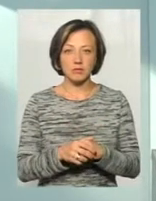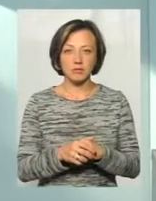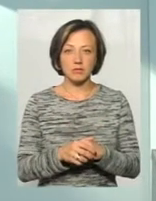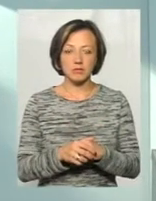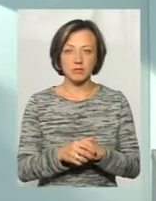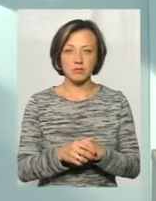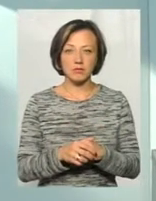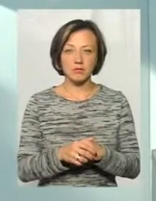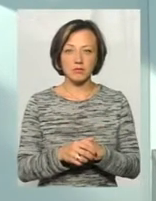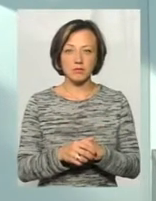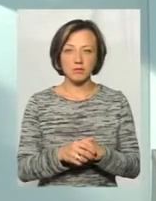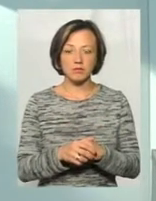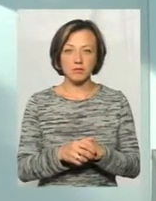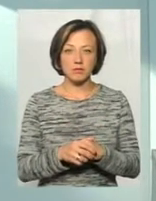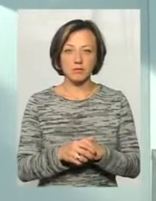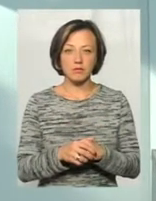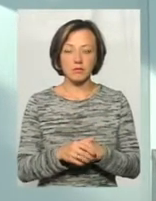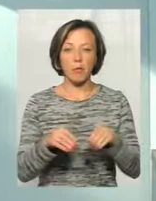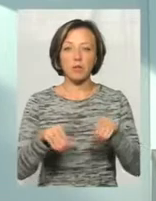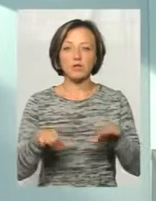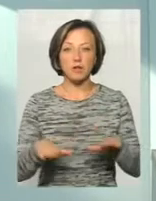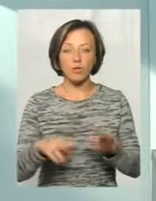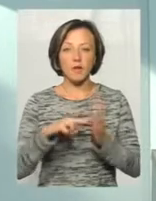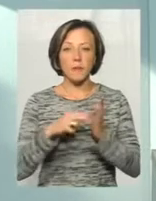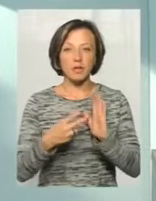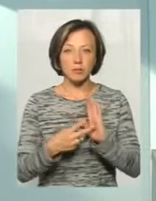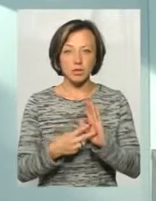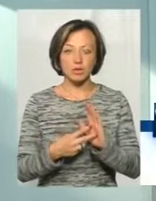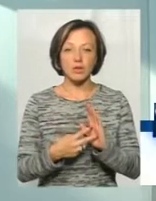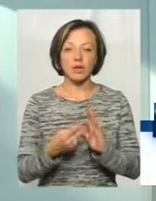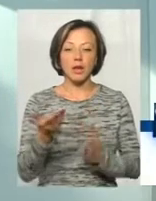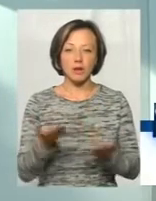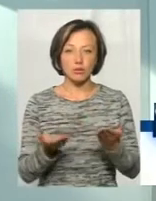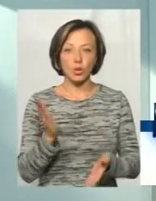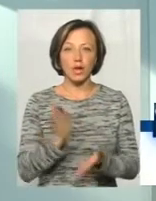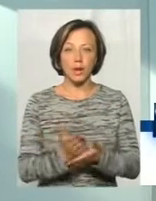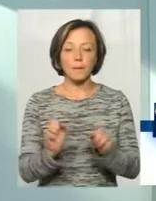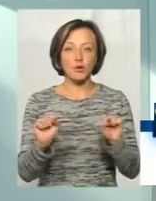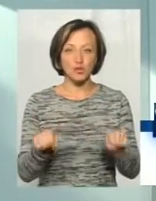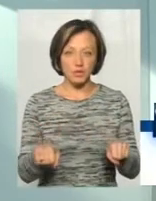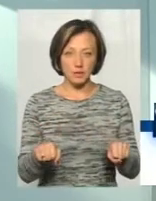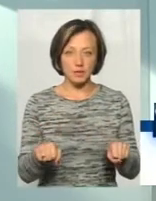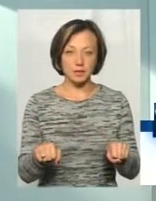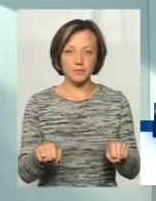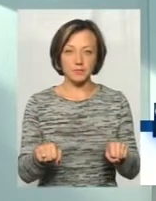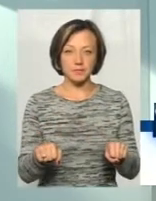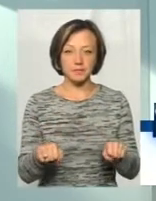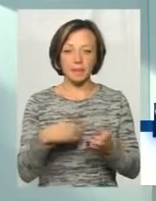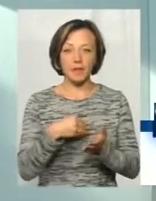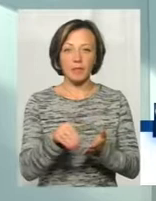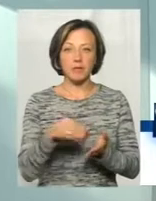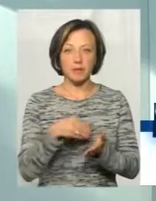може бути? Ну, постанова передбачає, що, значить, якщо є можливість, скажімо так,